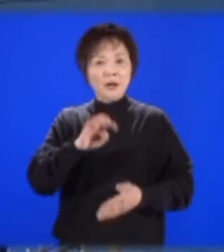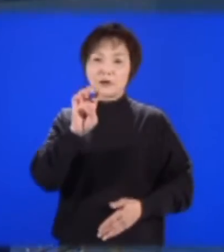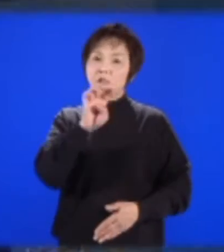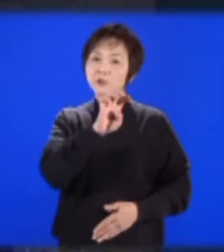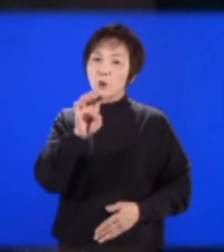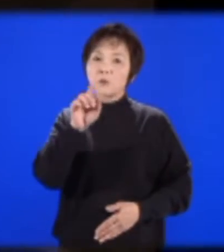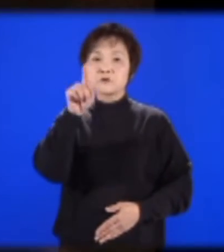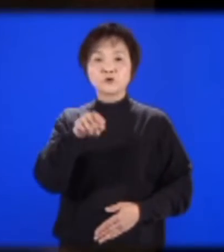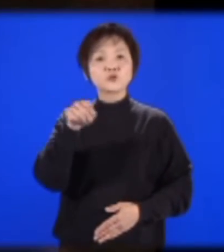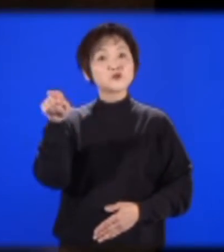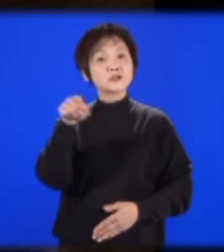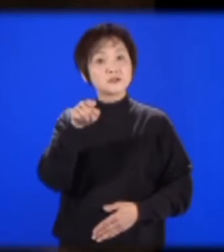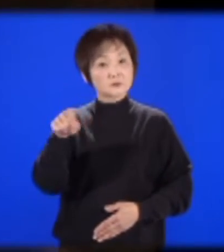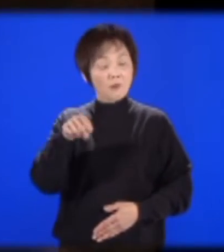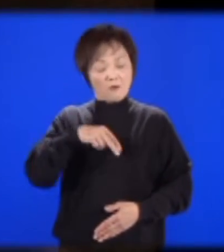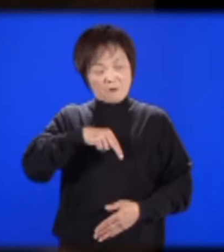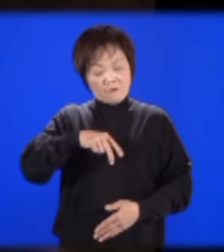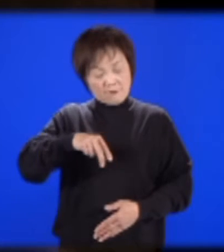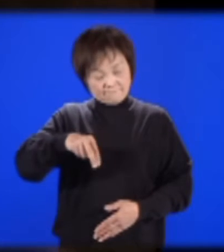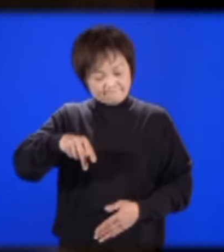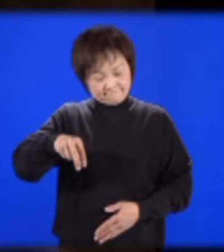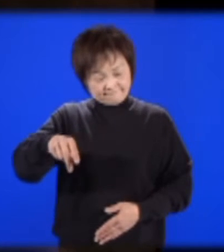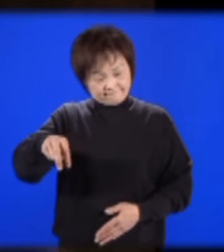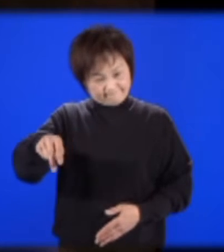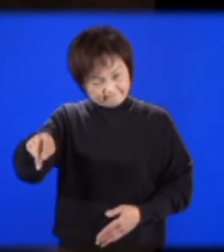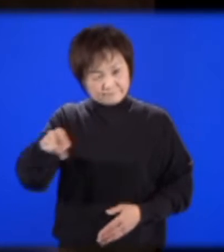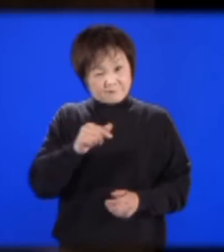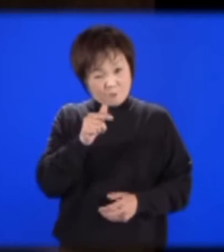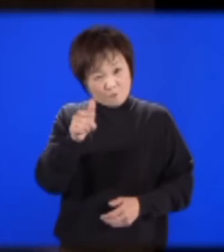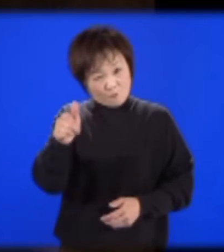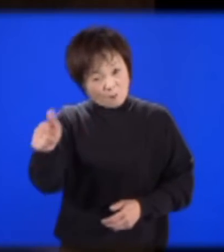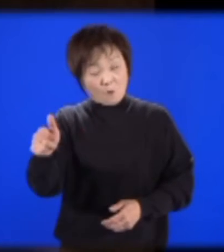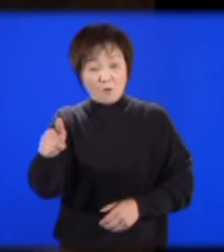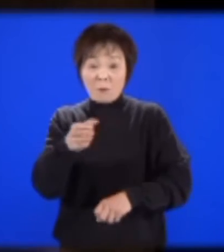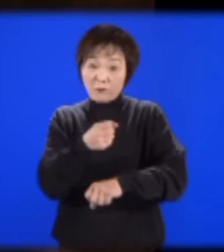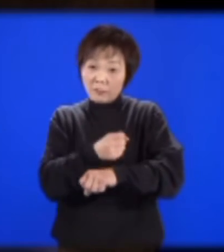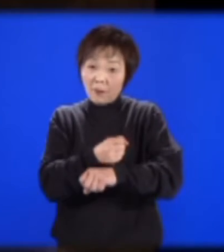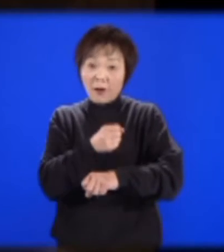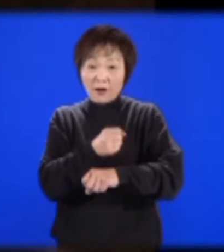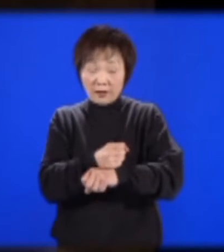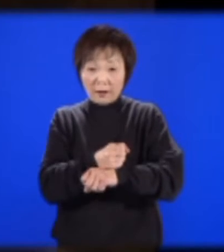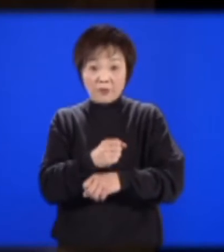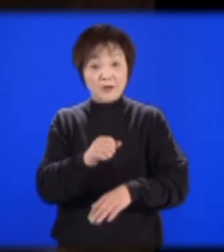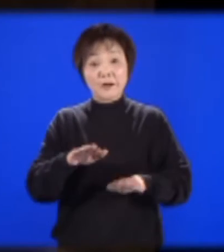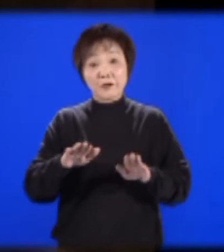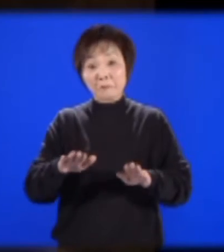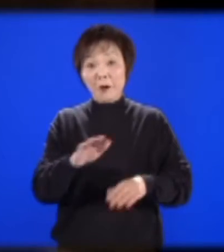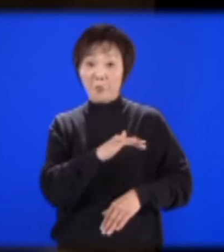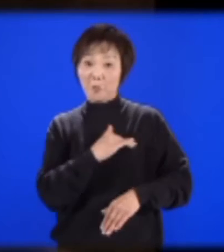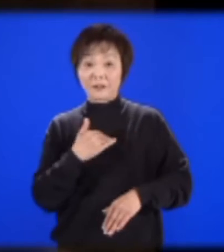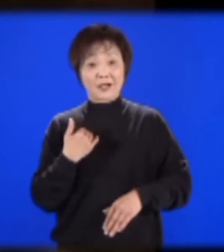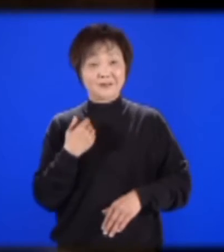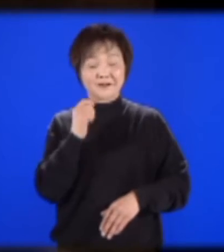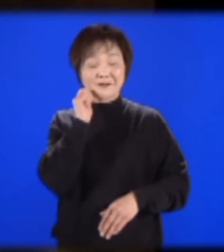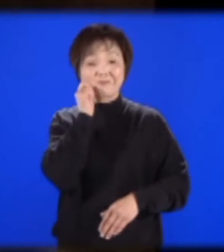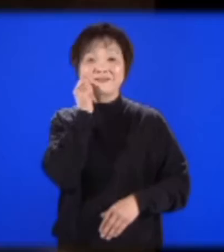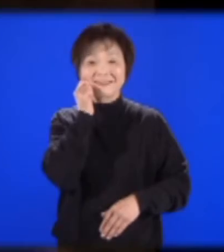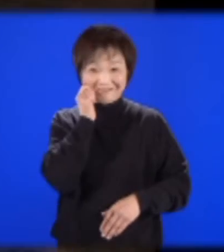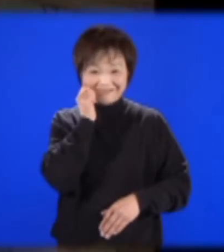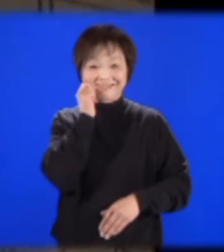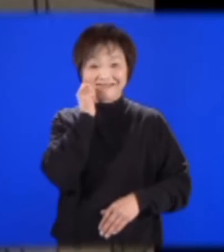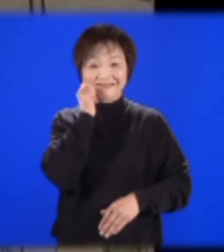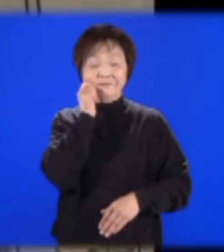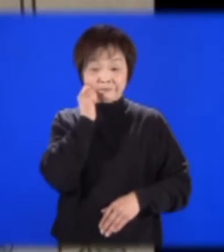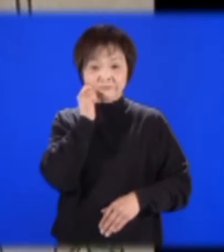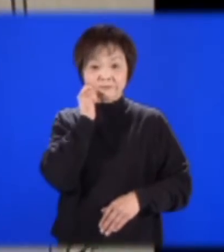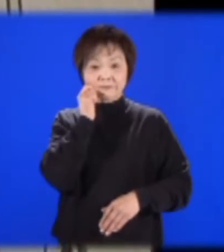ています。今の距離でいうと40キロ近いですから、相当、現代人だとちょっと厳しいぐらいですけれ